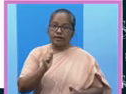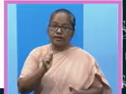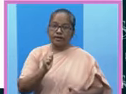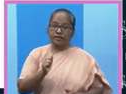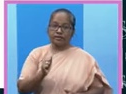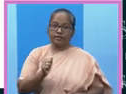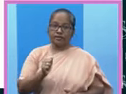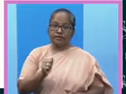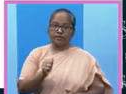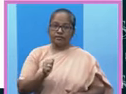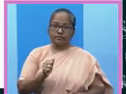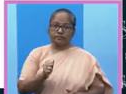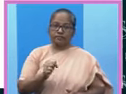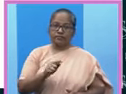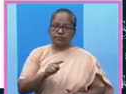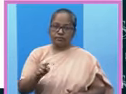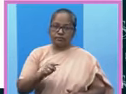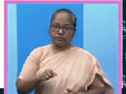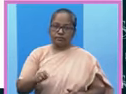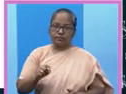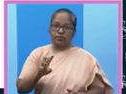சொல்ல போகிறேன். எனில்